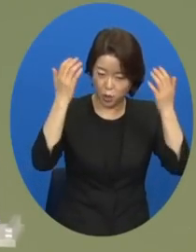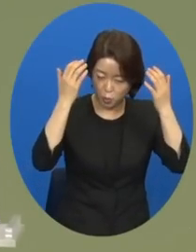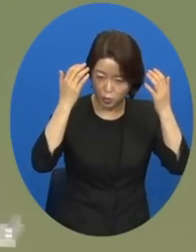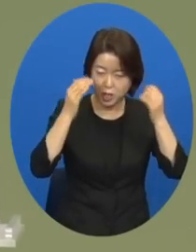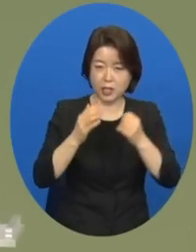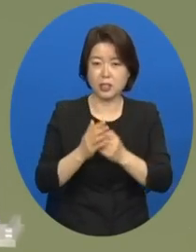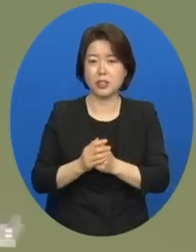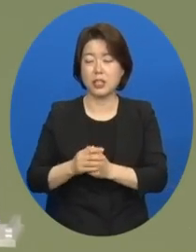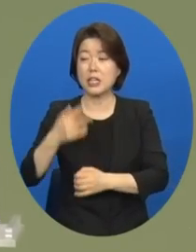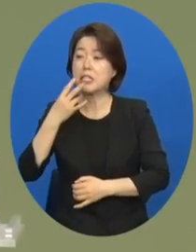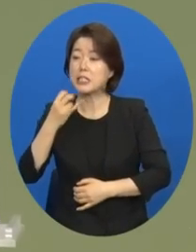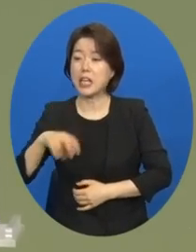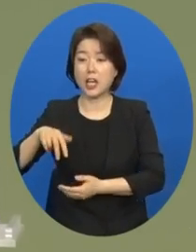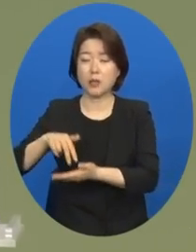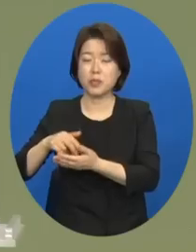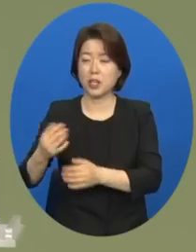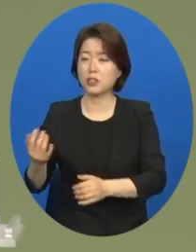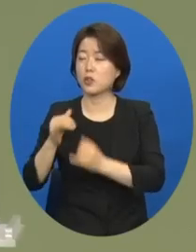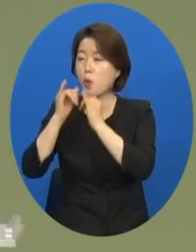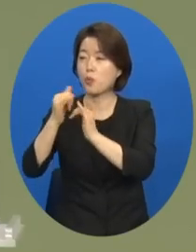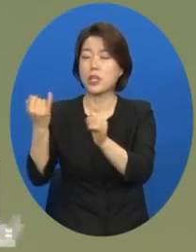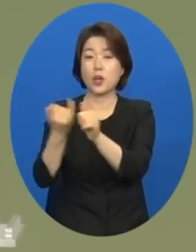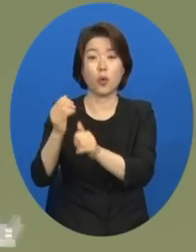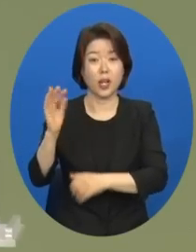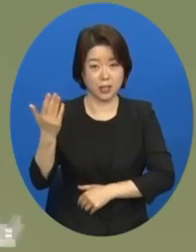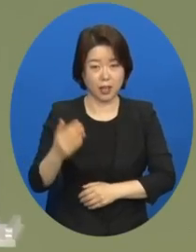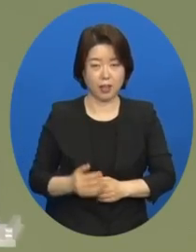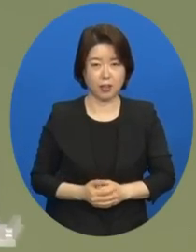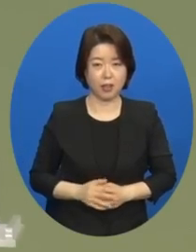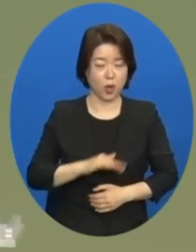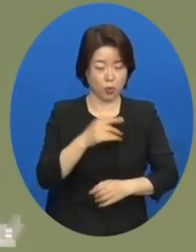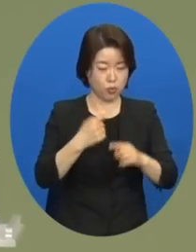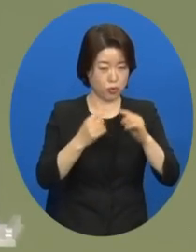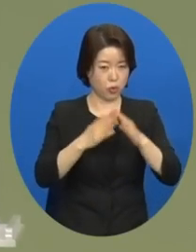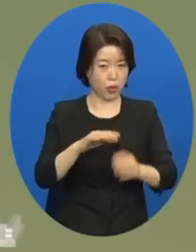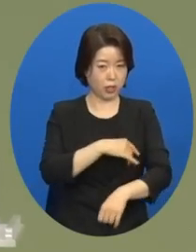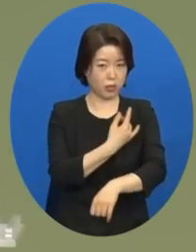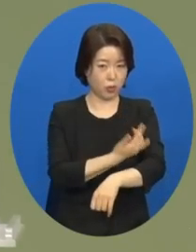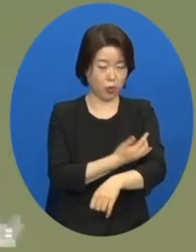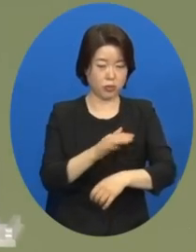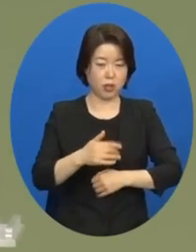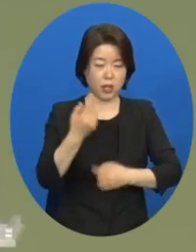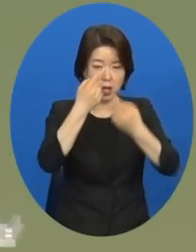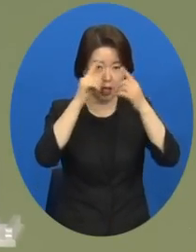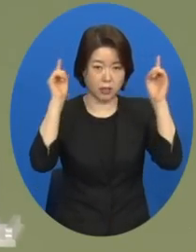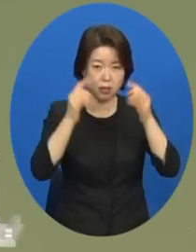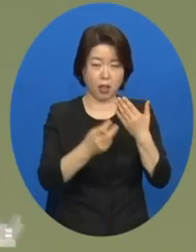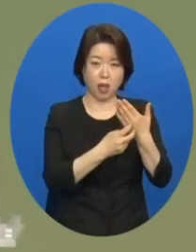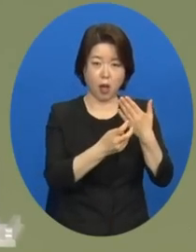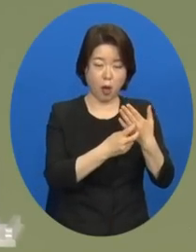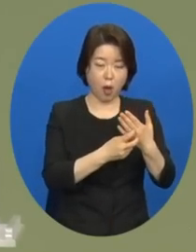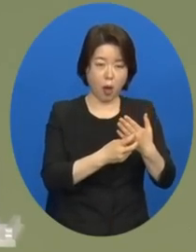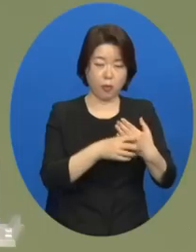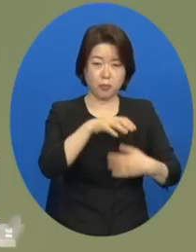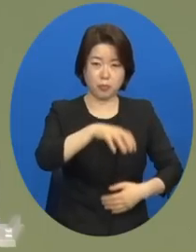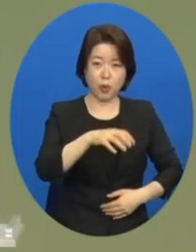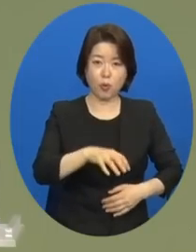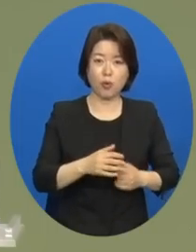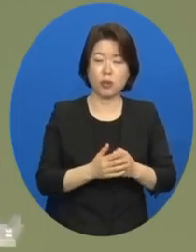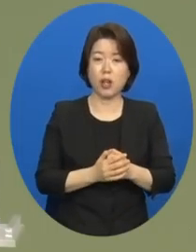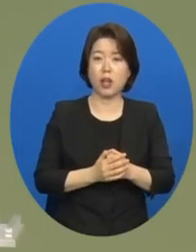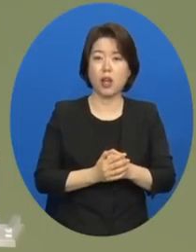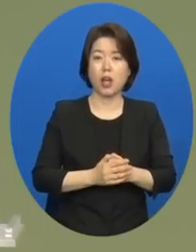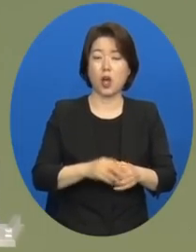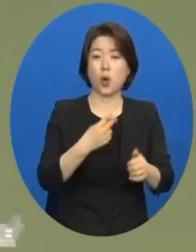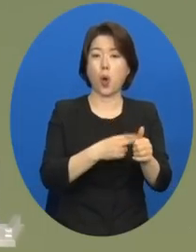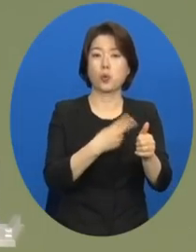결혼이 되게 한 것처럼이 권사님은 대학병원에 과장님이신데 유방암으로 수술하신지 두